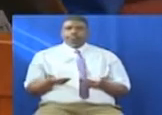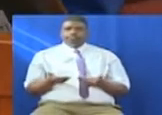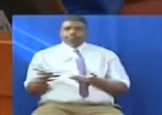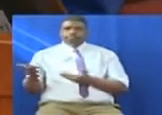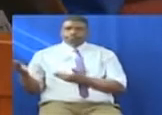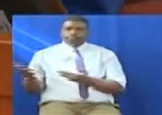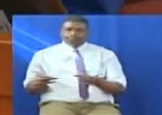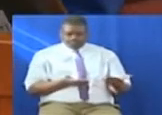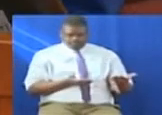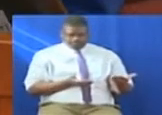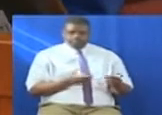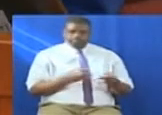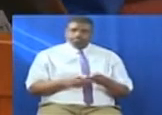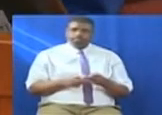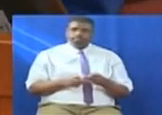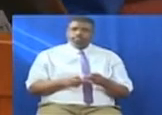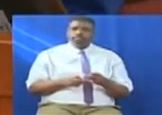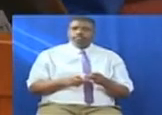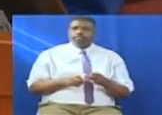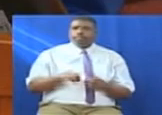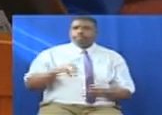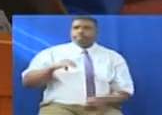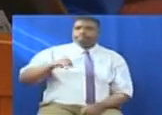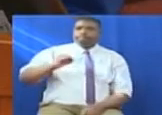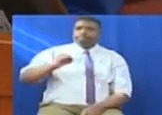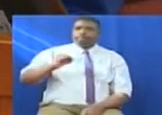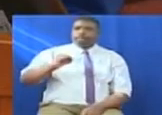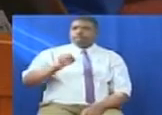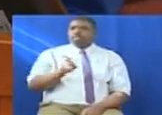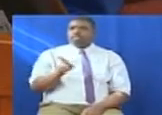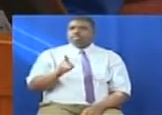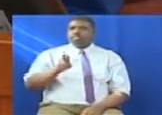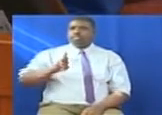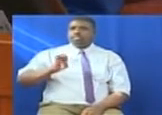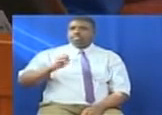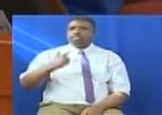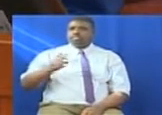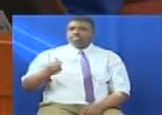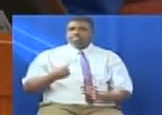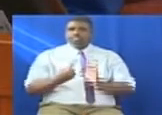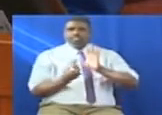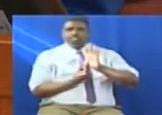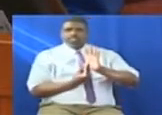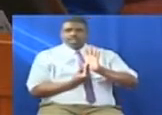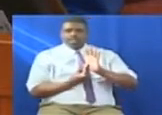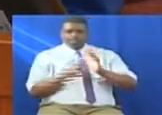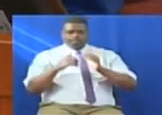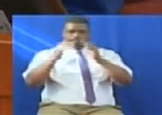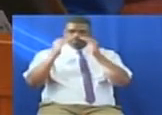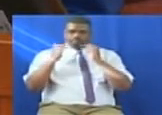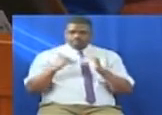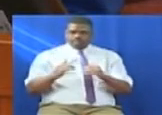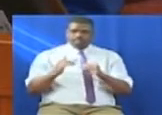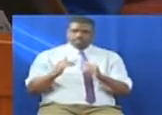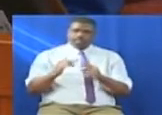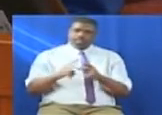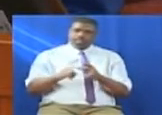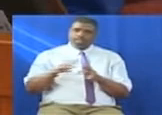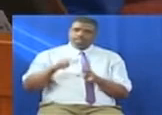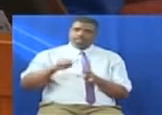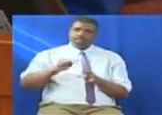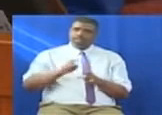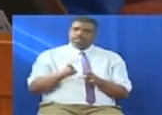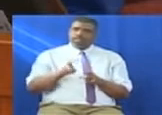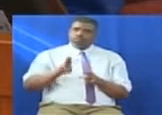Mheshimiwa Margaret Sita, atafuatiwa na Mheshimiwa Dr. Mary Nagu, baada yake